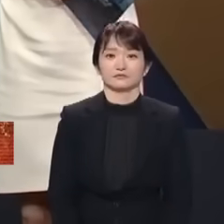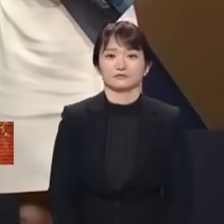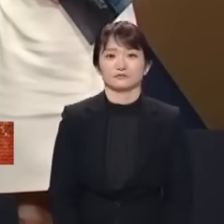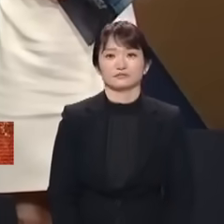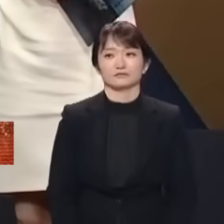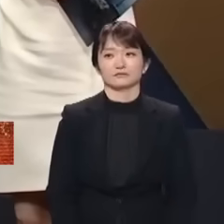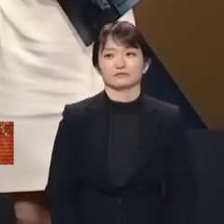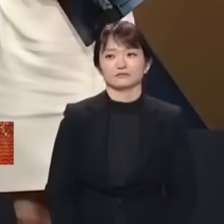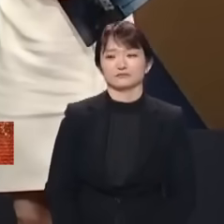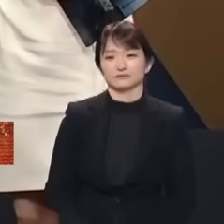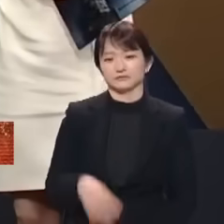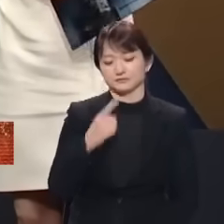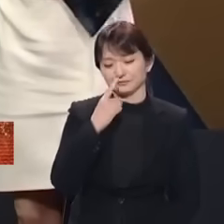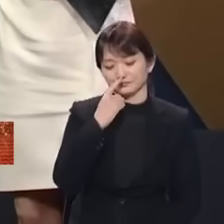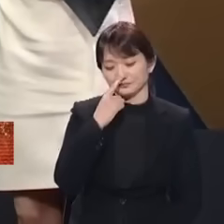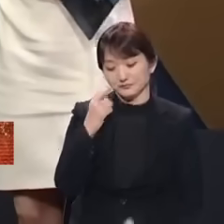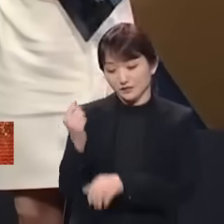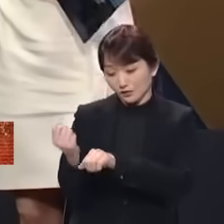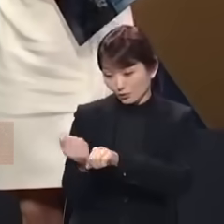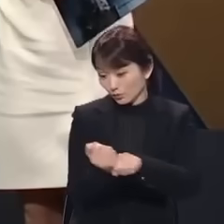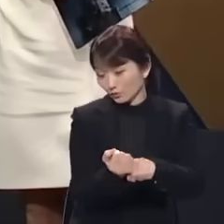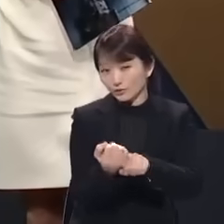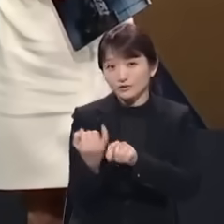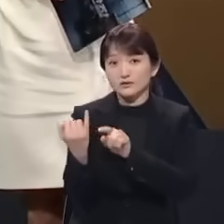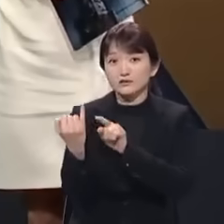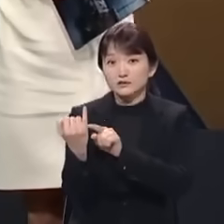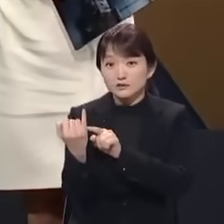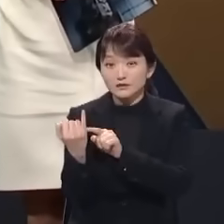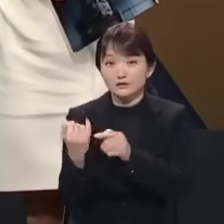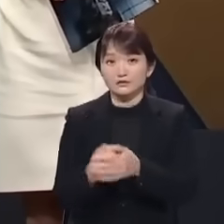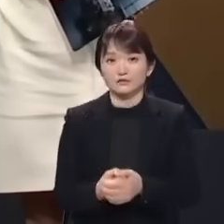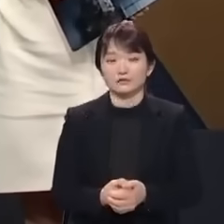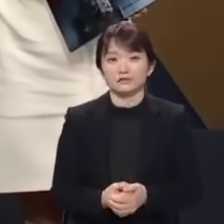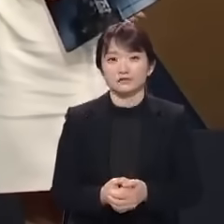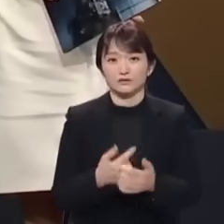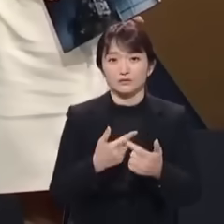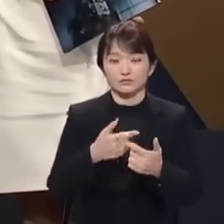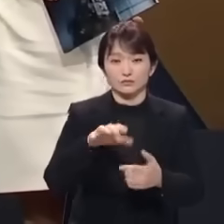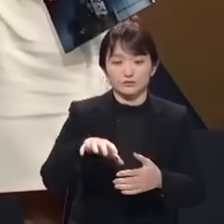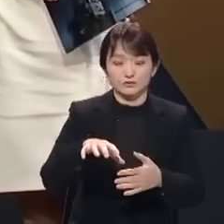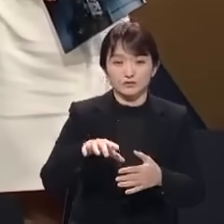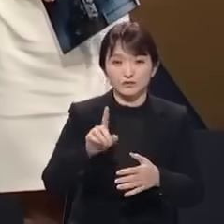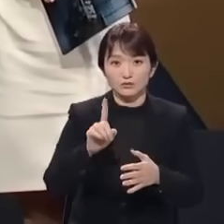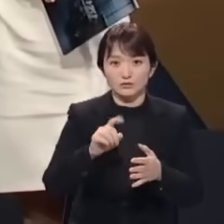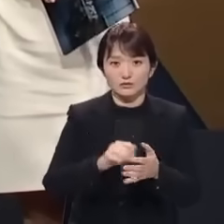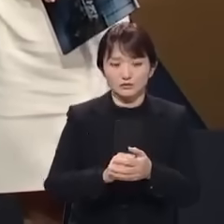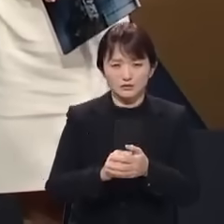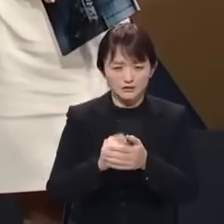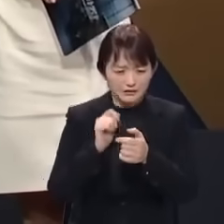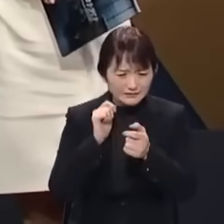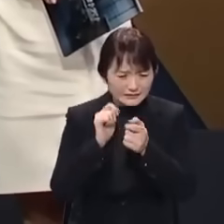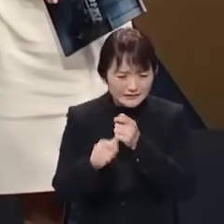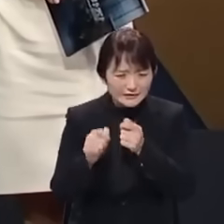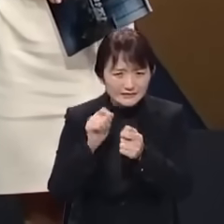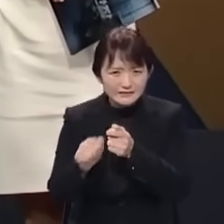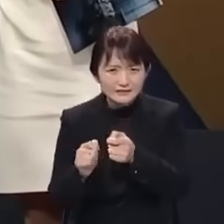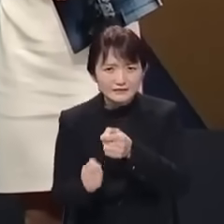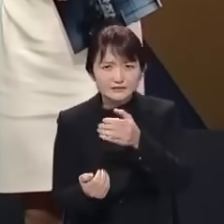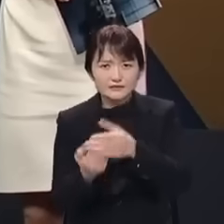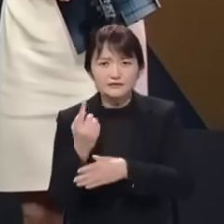우아하게 골프를 치는 한 여성. 이 여성은 바로 부산을 초토화시킨 150억 원대 사기 사건의